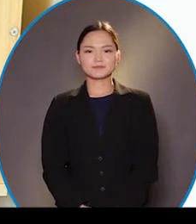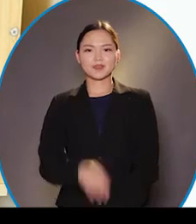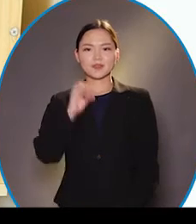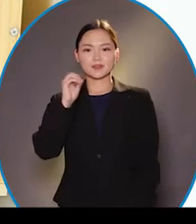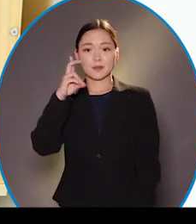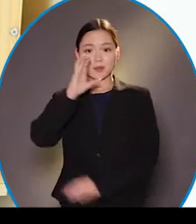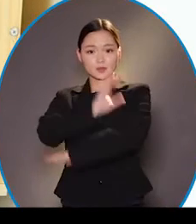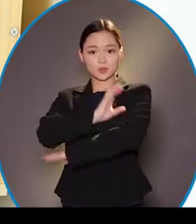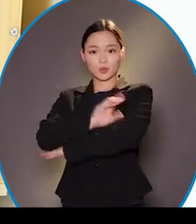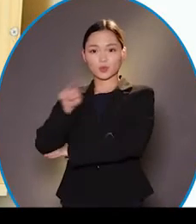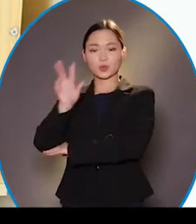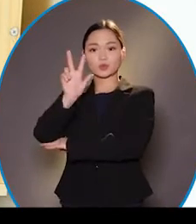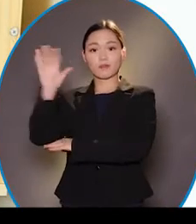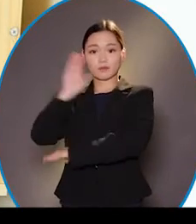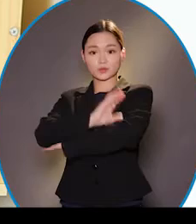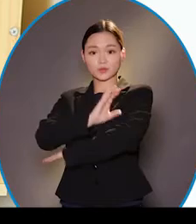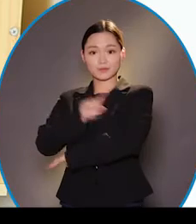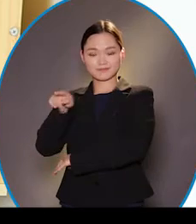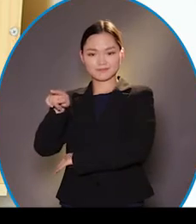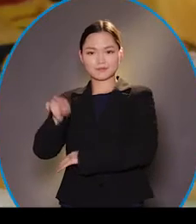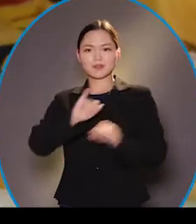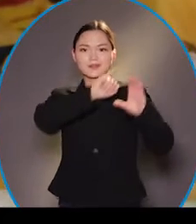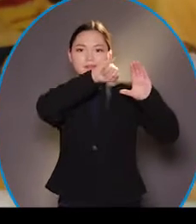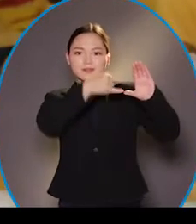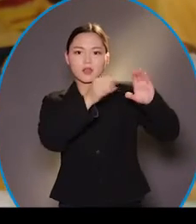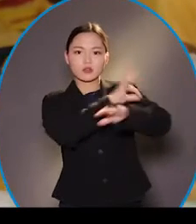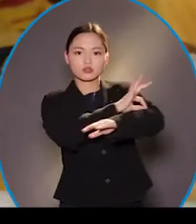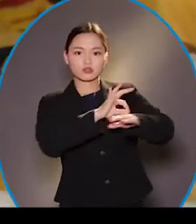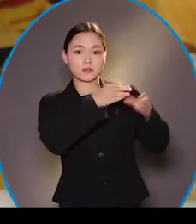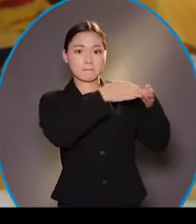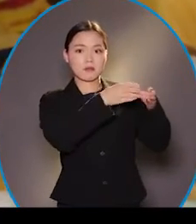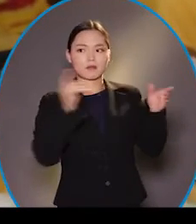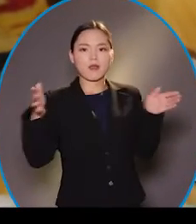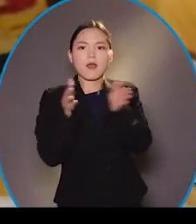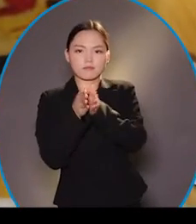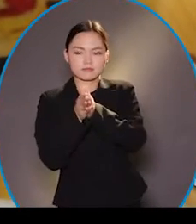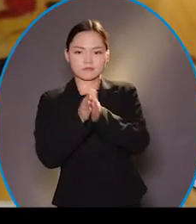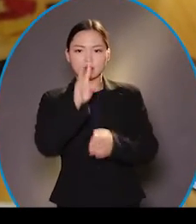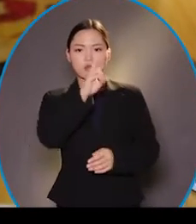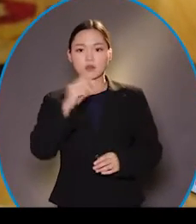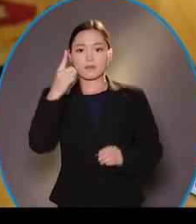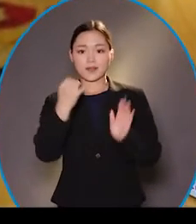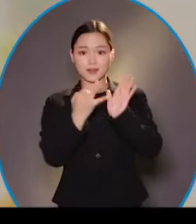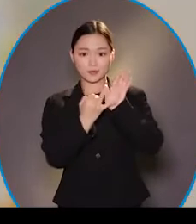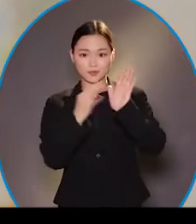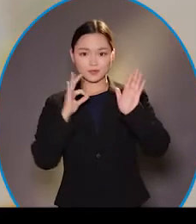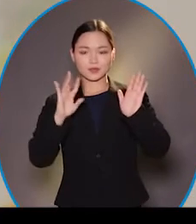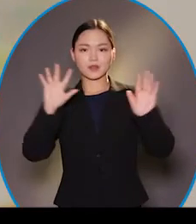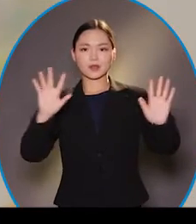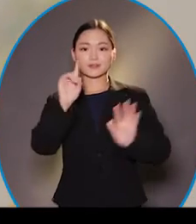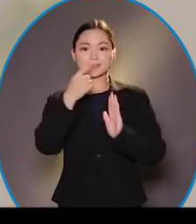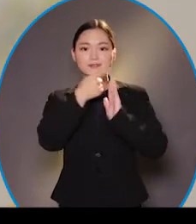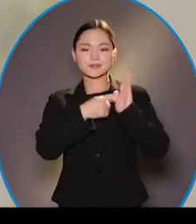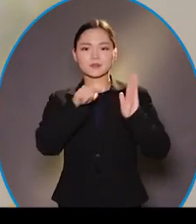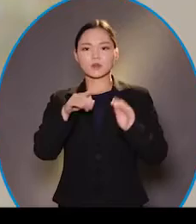Ерөнхий боловсролын 35 дугаар сургууль Жайка төслийн багтай хамтран 2017 оны 11 сард